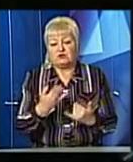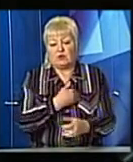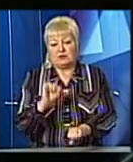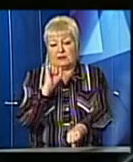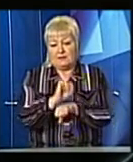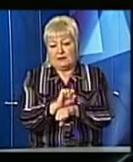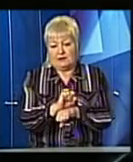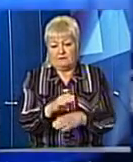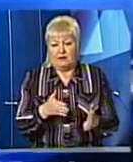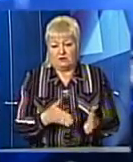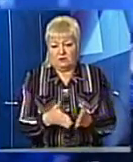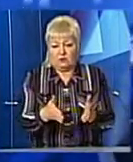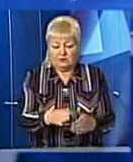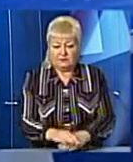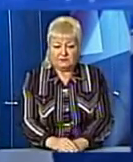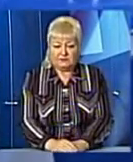рух транспорту.